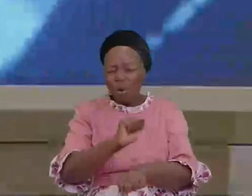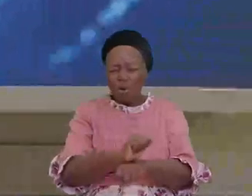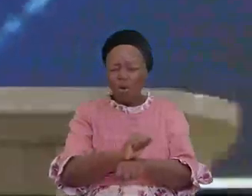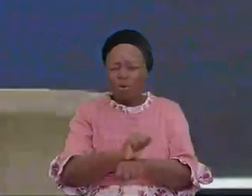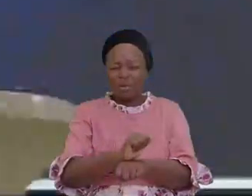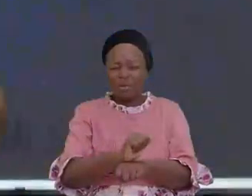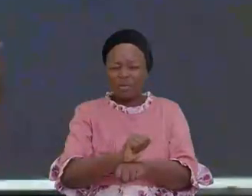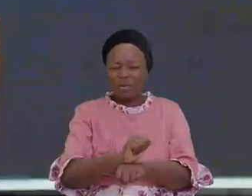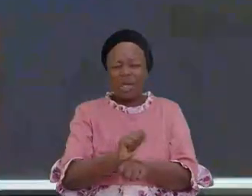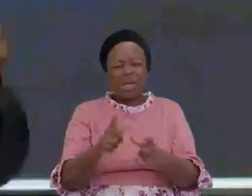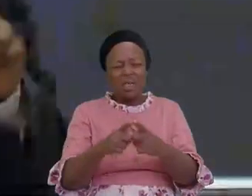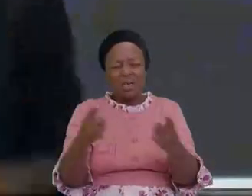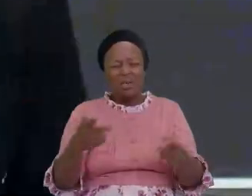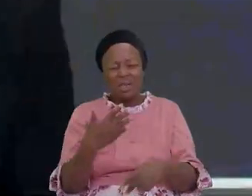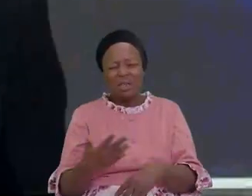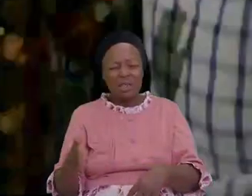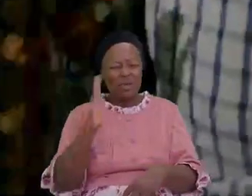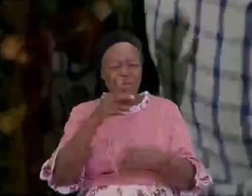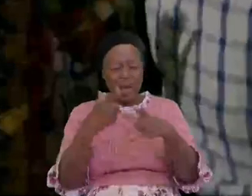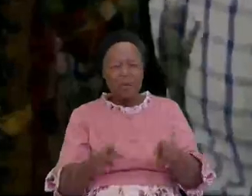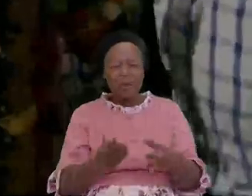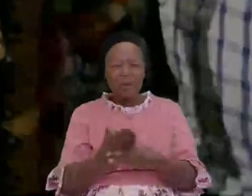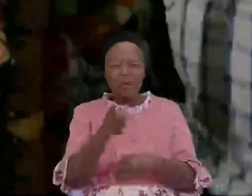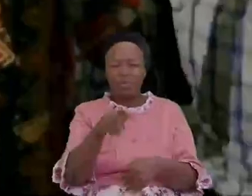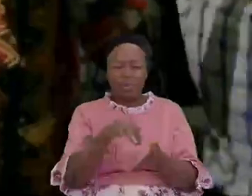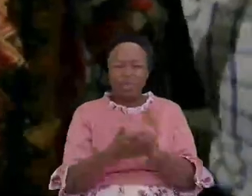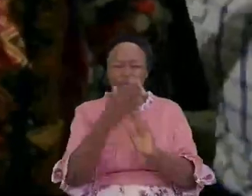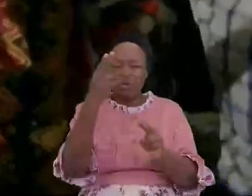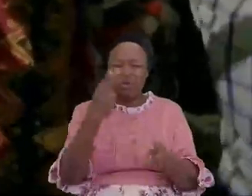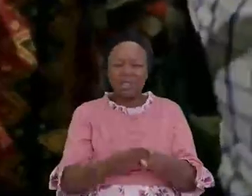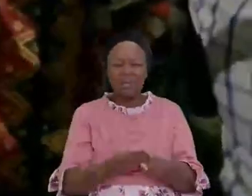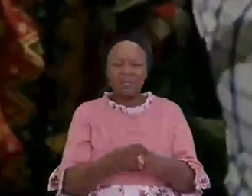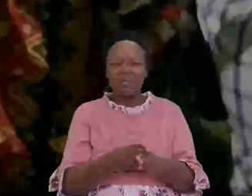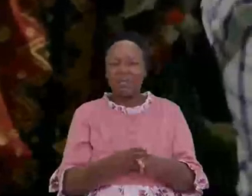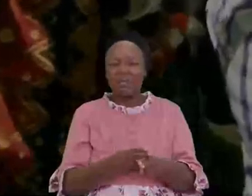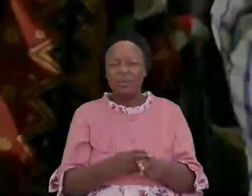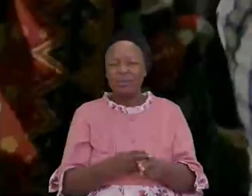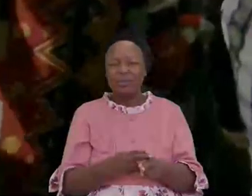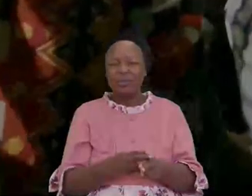agis. De grandes choses vont se produire à travers toi.